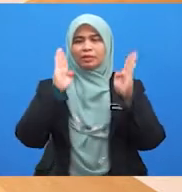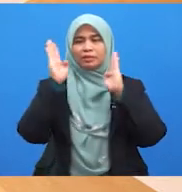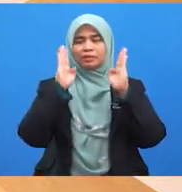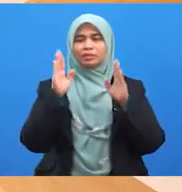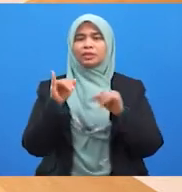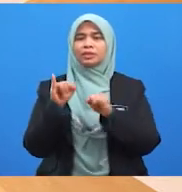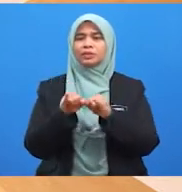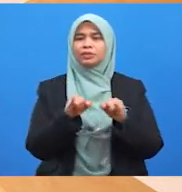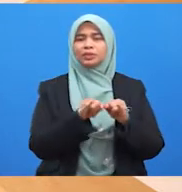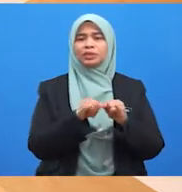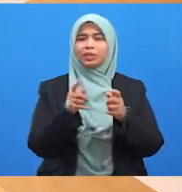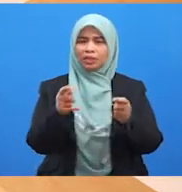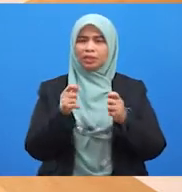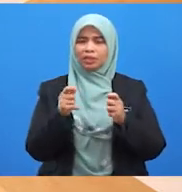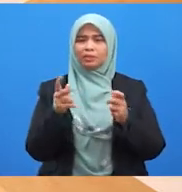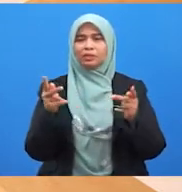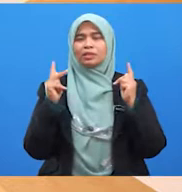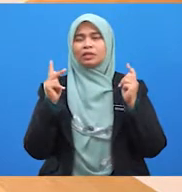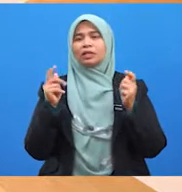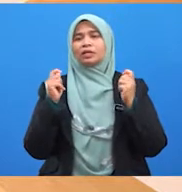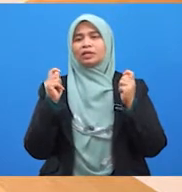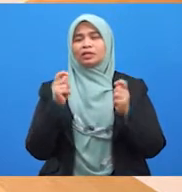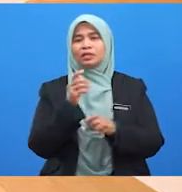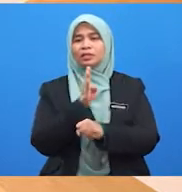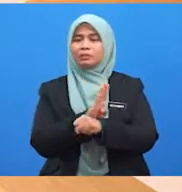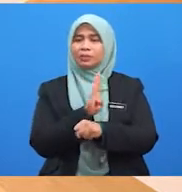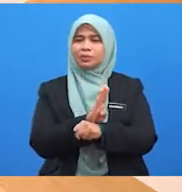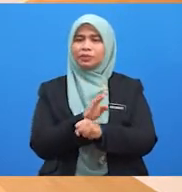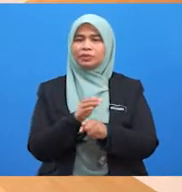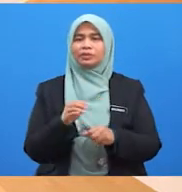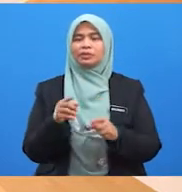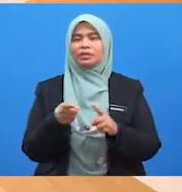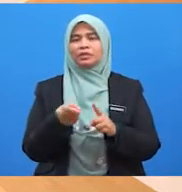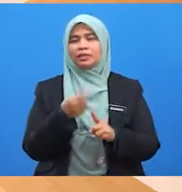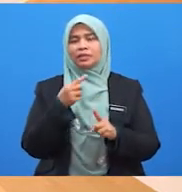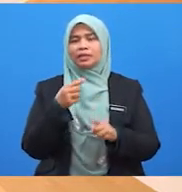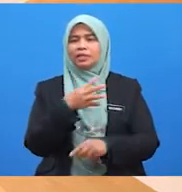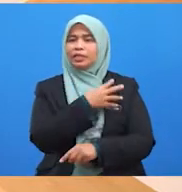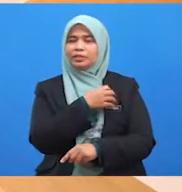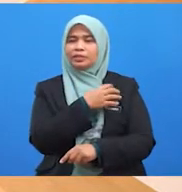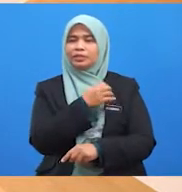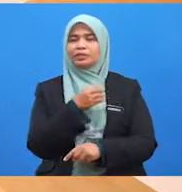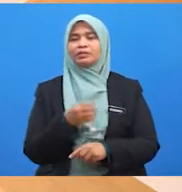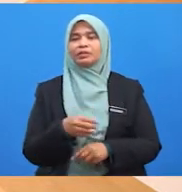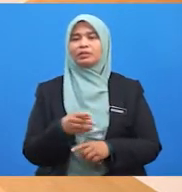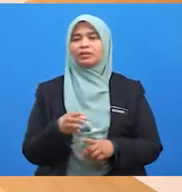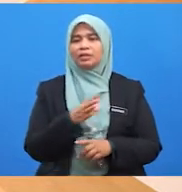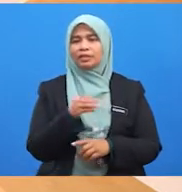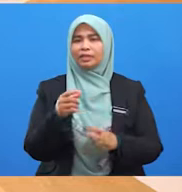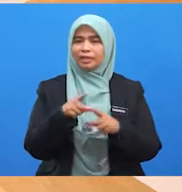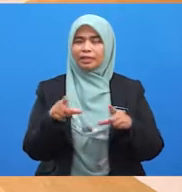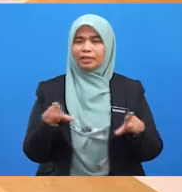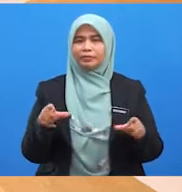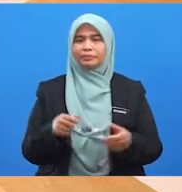buruh asing dari negara luar seperti Indonesia, Bangladesh, Filipina,